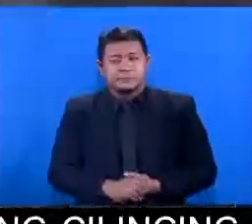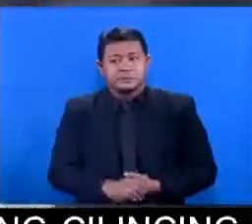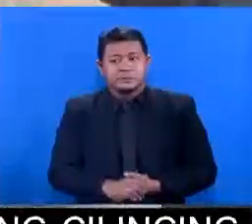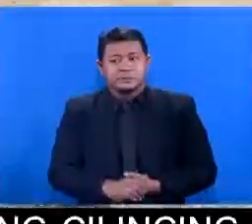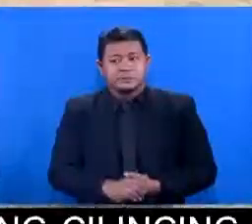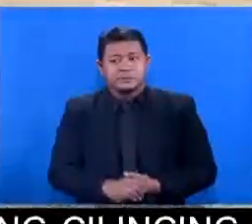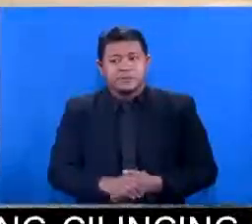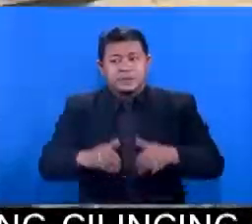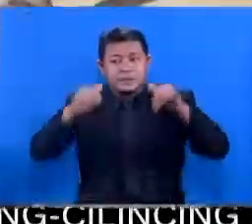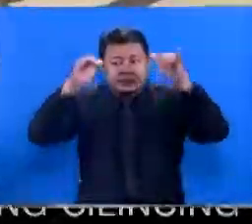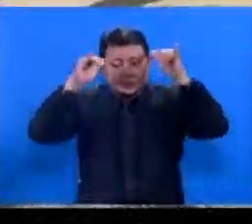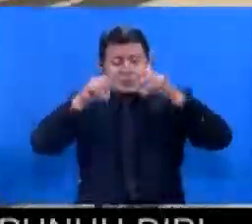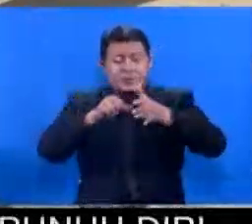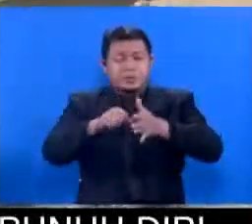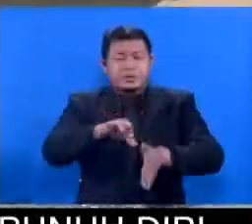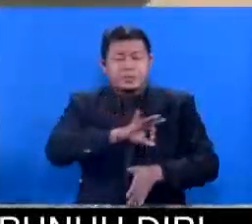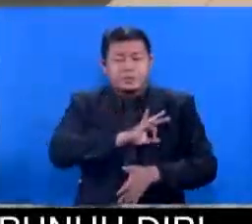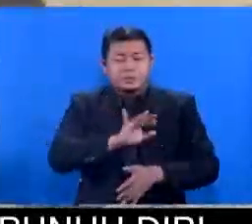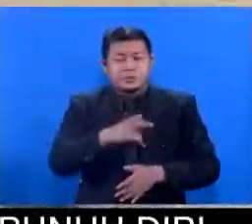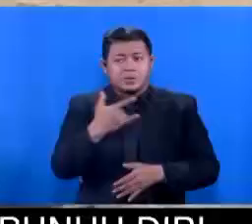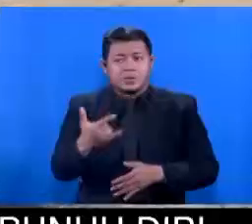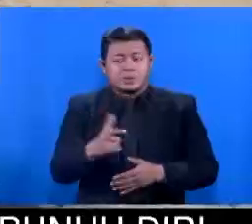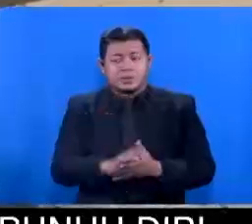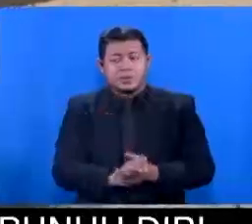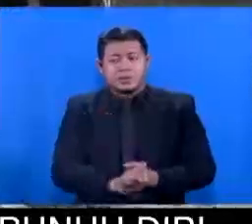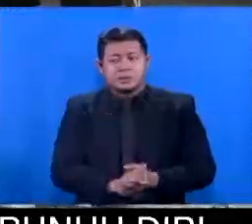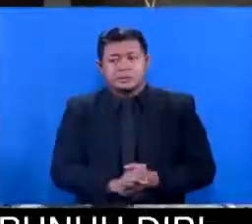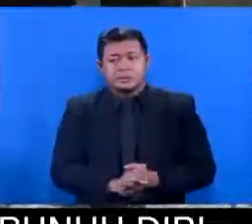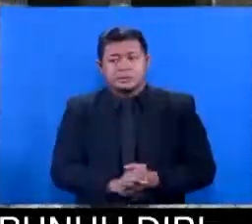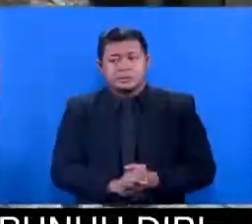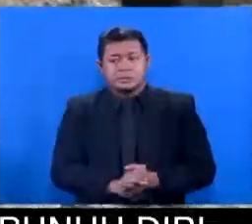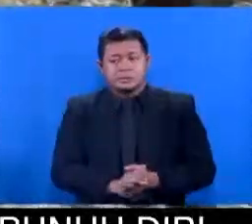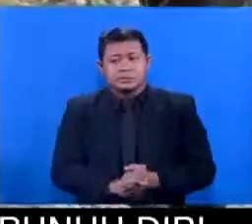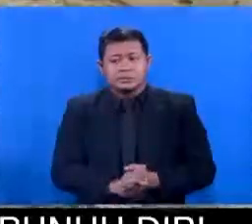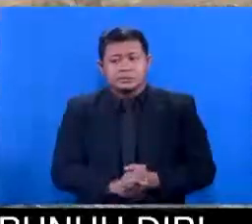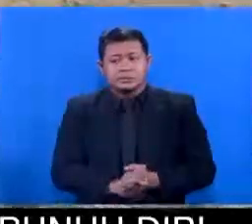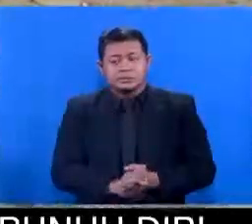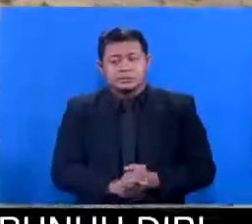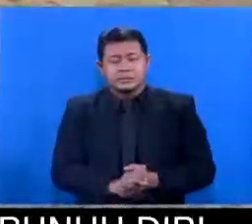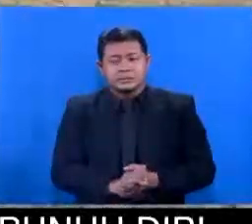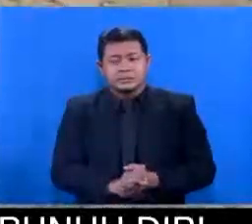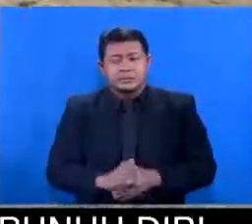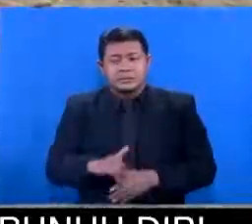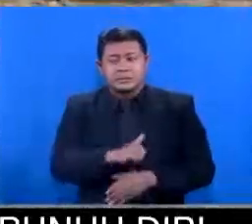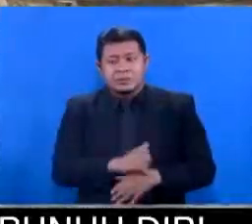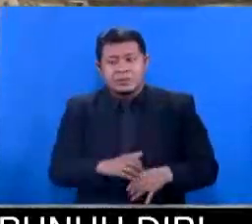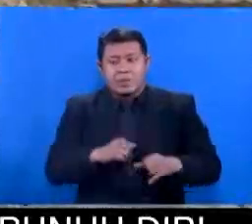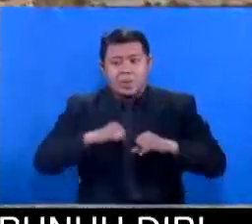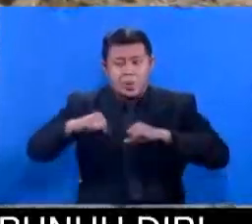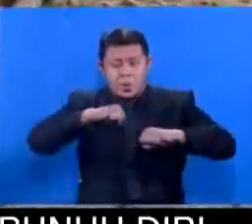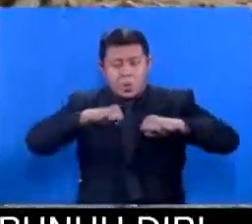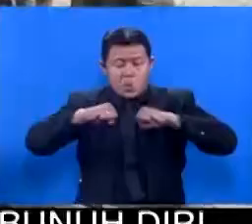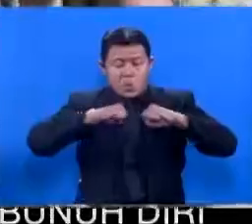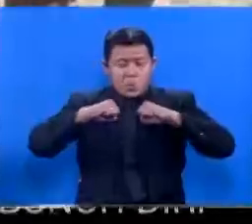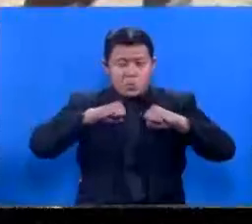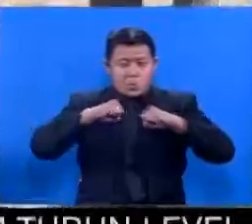Sementara itu, sapi kurban bantuan Presiden Joko Widodo di Desa Bonde, Kecamatan Campalagian, Polewali Mandar juga sempat berontak saat hendak